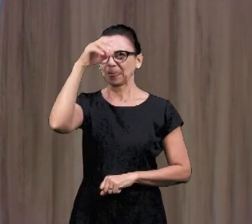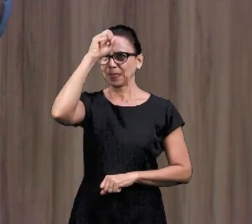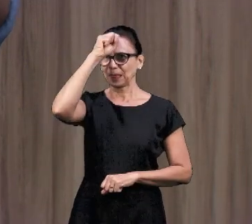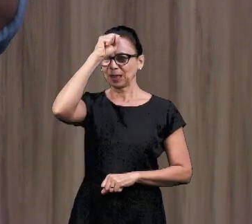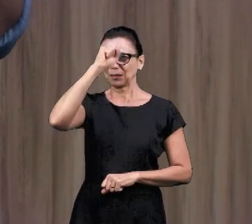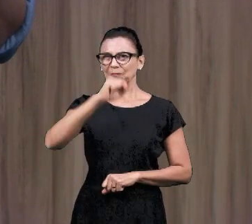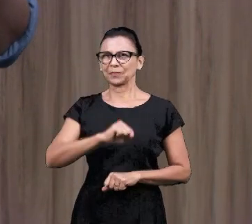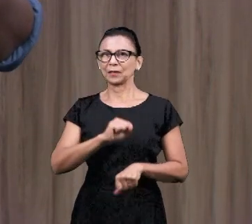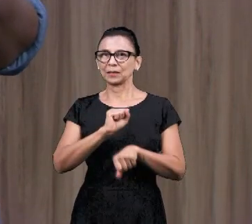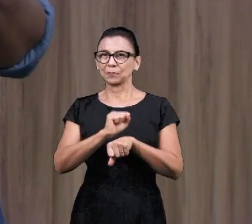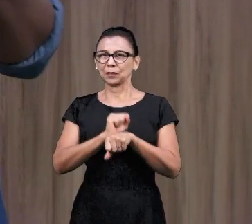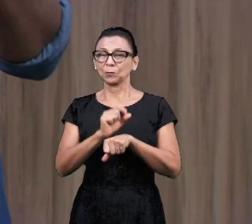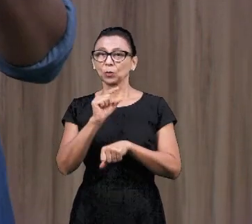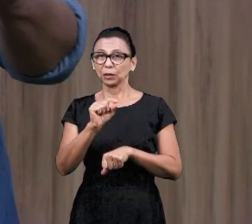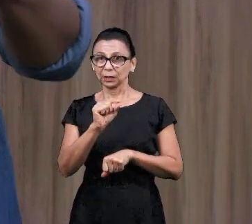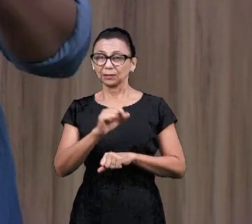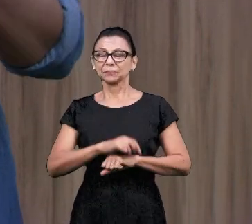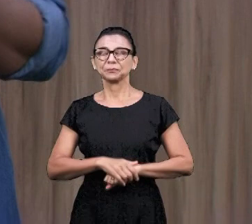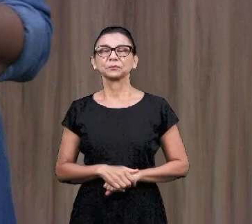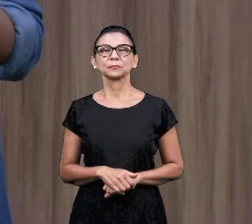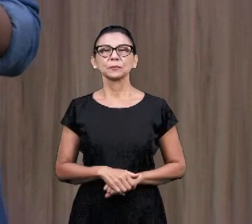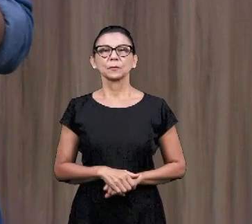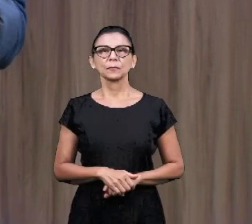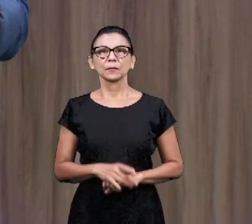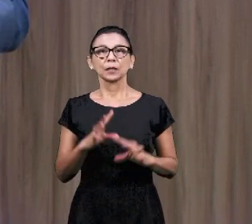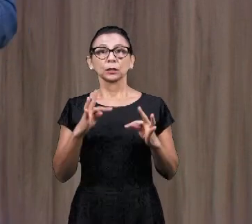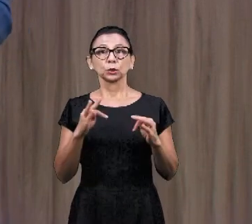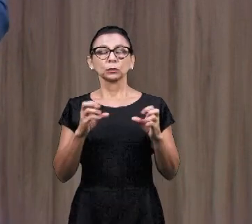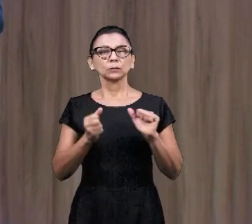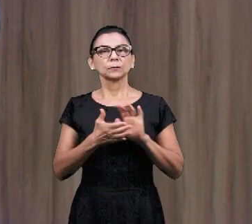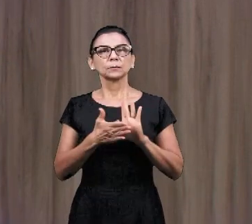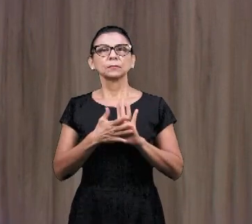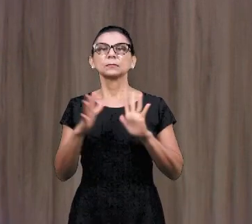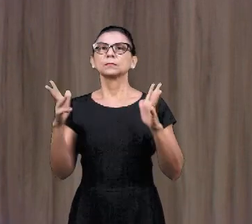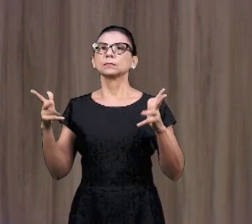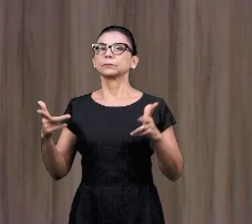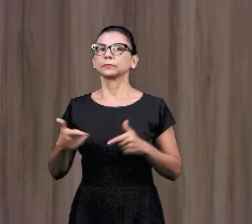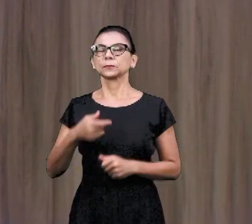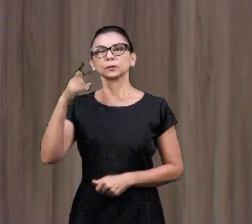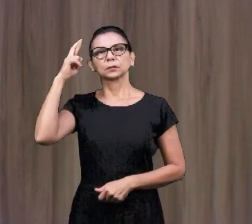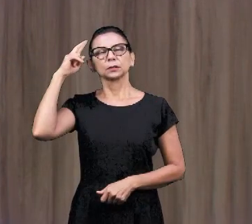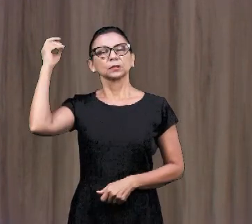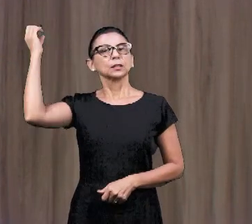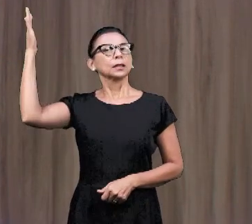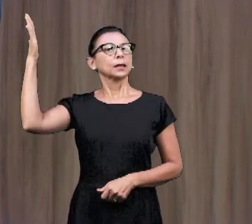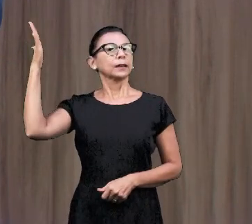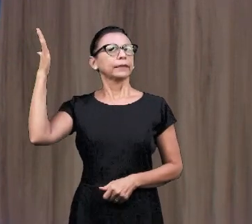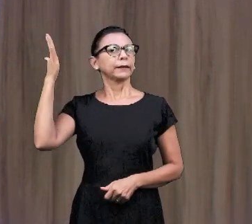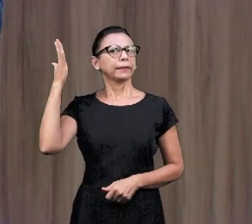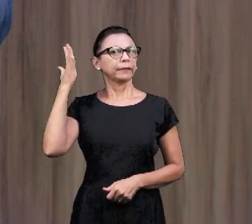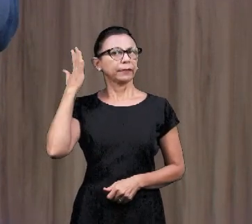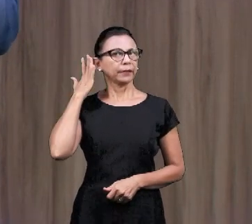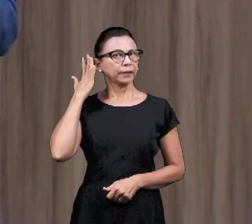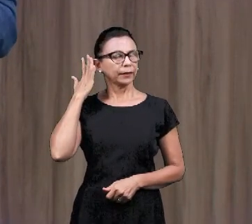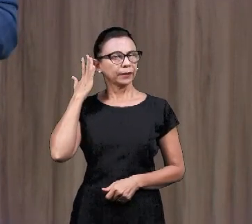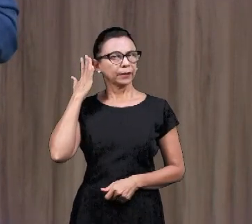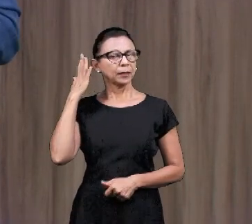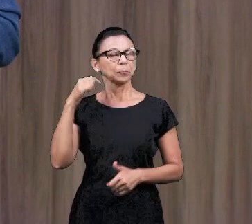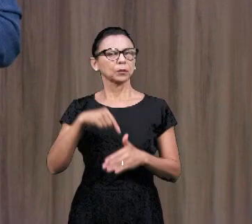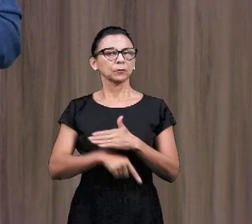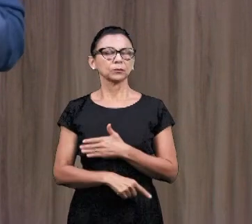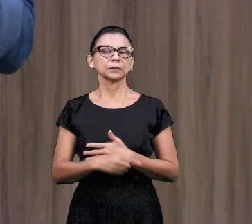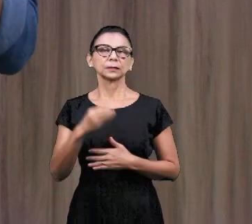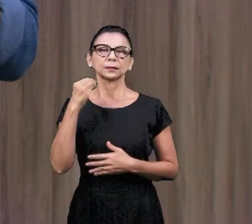assise par terre, vous allez attendre un petit peu et nous allons l'aborder aussi. Tous nos louanges sont merveilleux. Ils ont été révélés par le Seigneur avec profonde